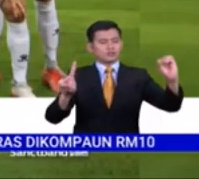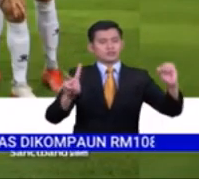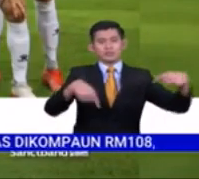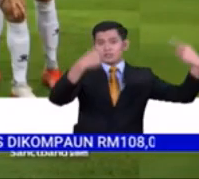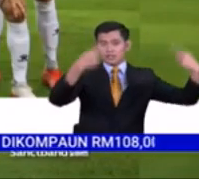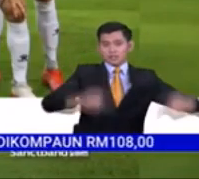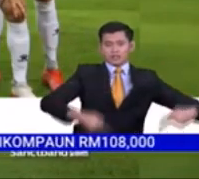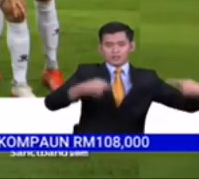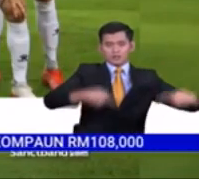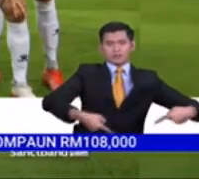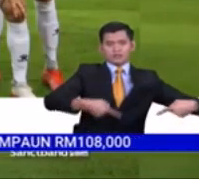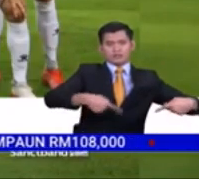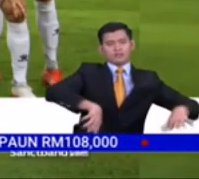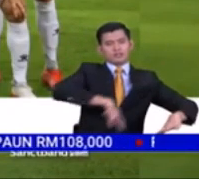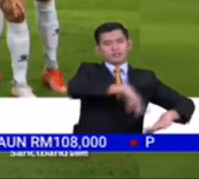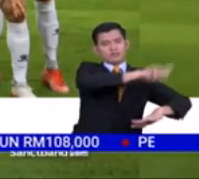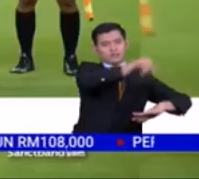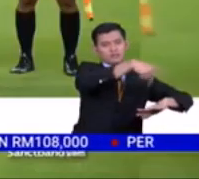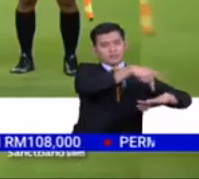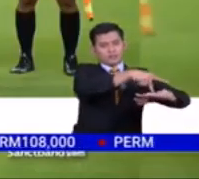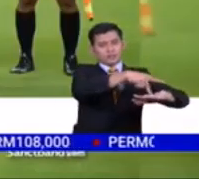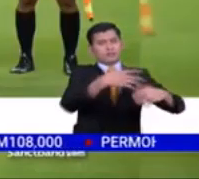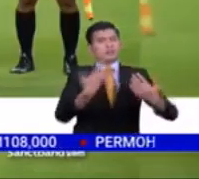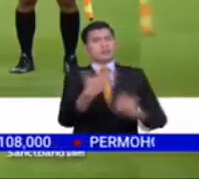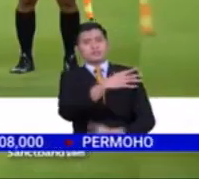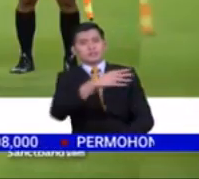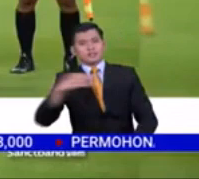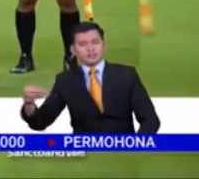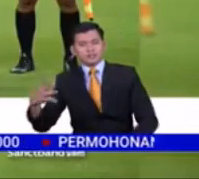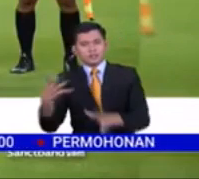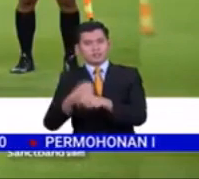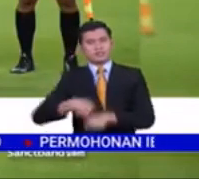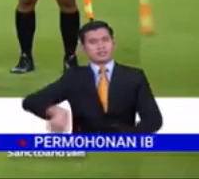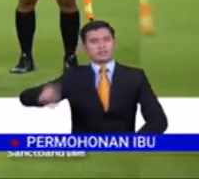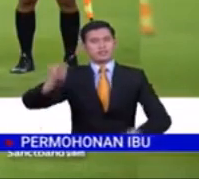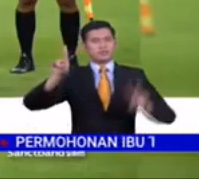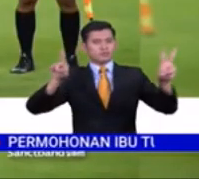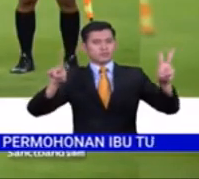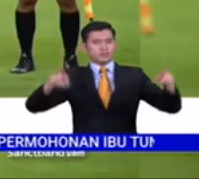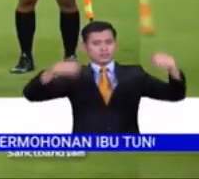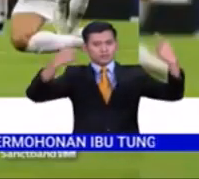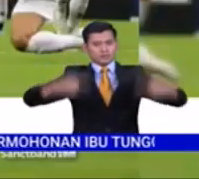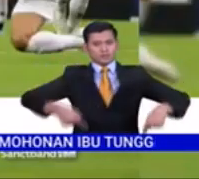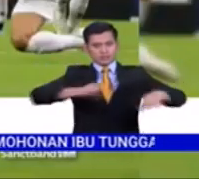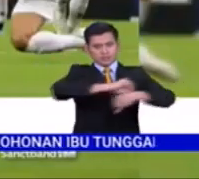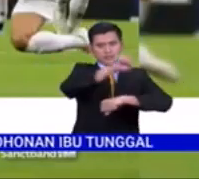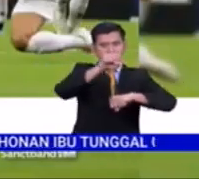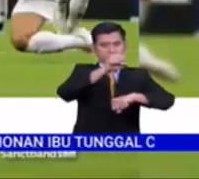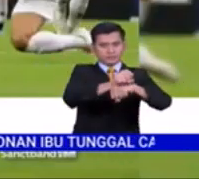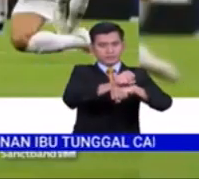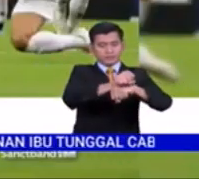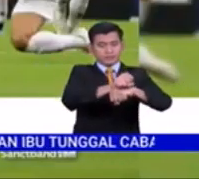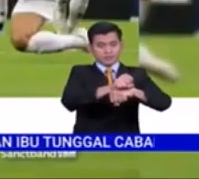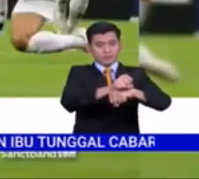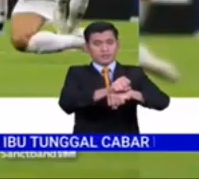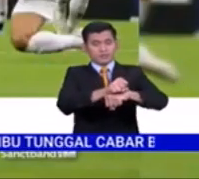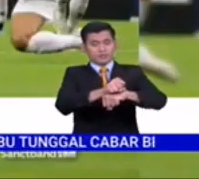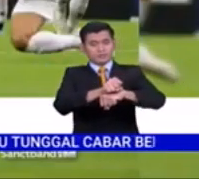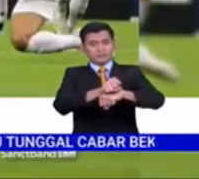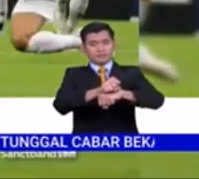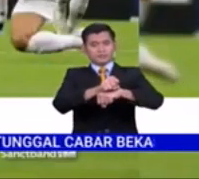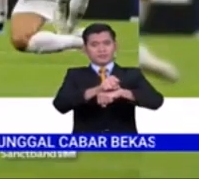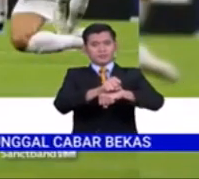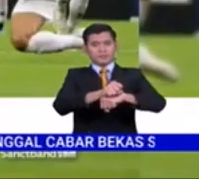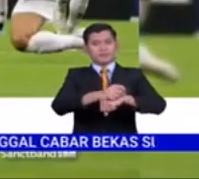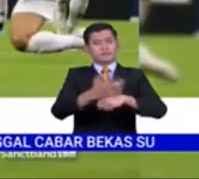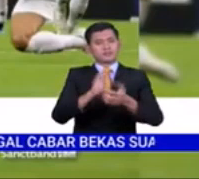Rabu lalu sebelum tunduk 1-2 di tangan Singapura Sabtu lalu. Anak buah Pangon menamatkan aksi persahabatan di Singapura